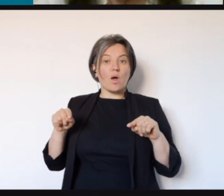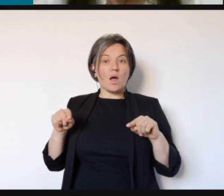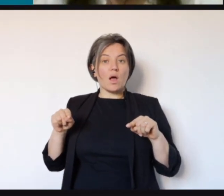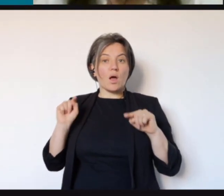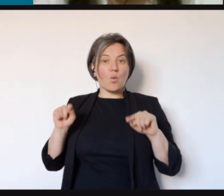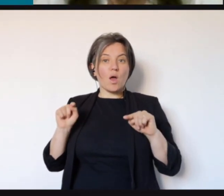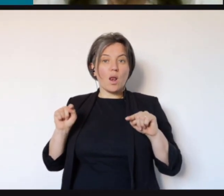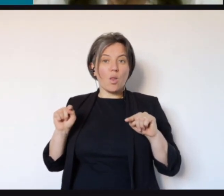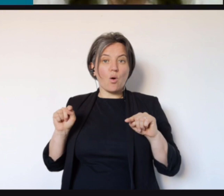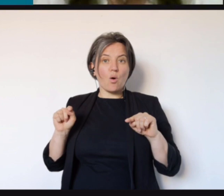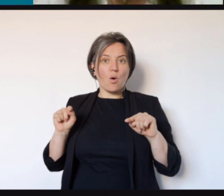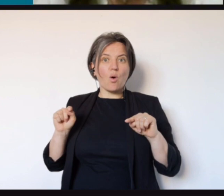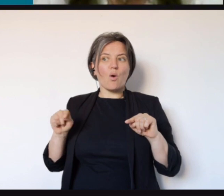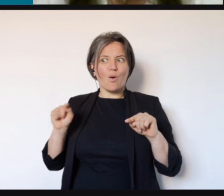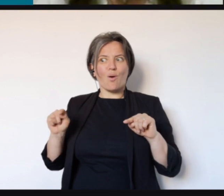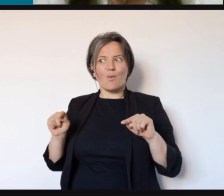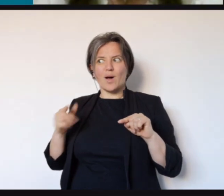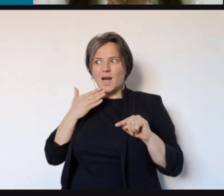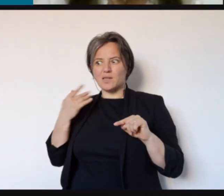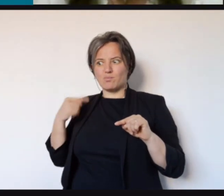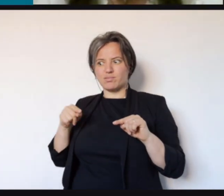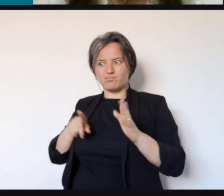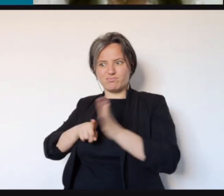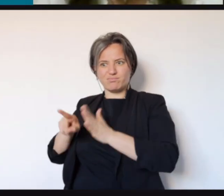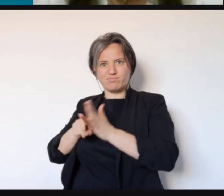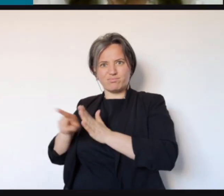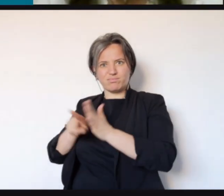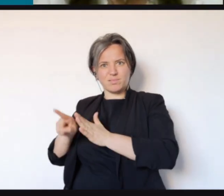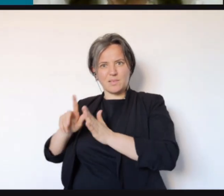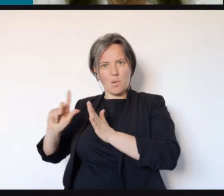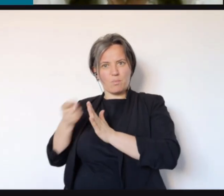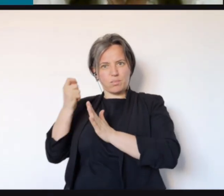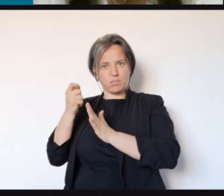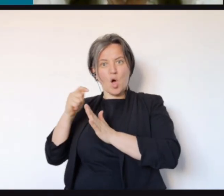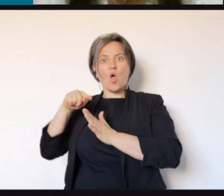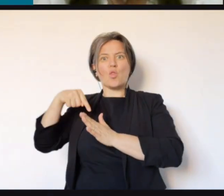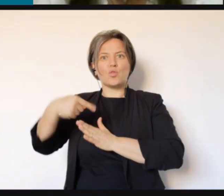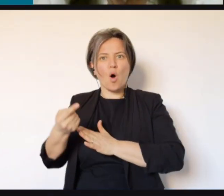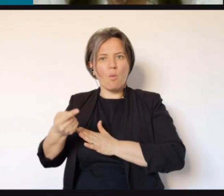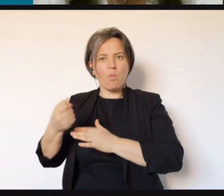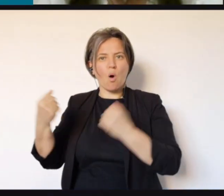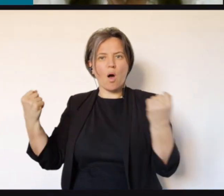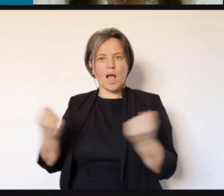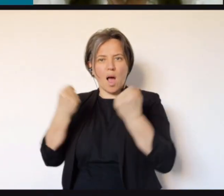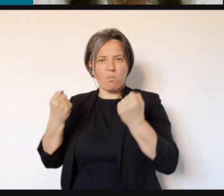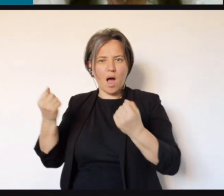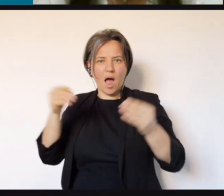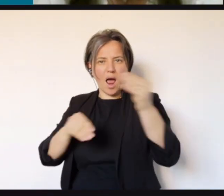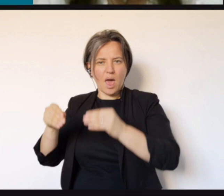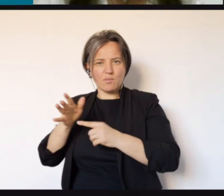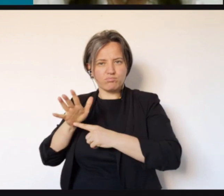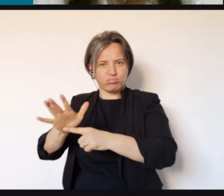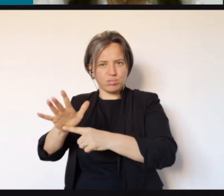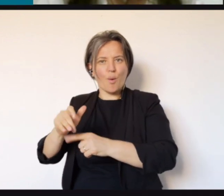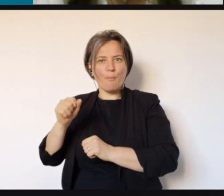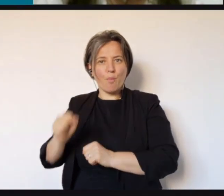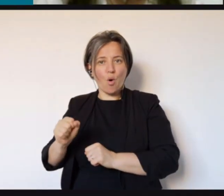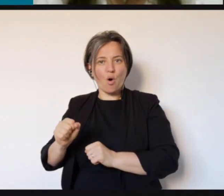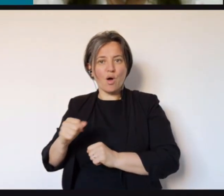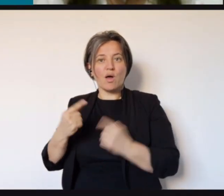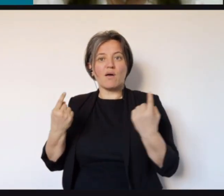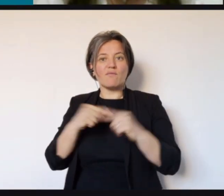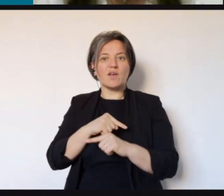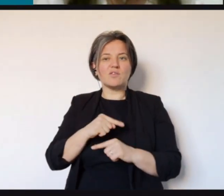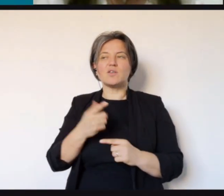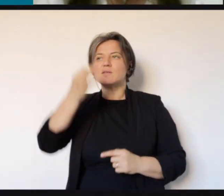permette successivamente di fare una campagna elettorale. Se invece ci si urla solo addosso, da una parte